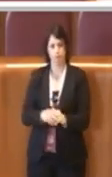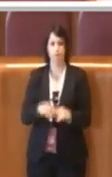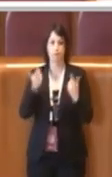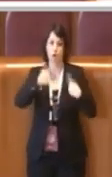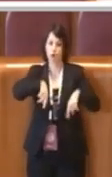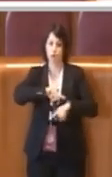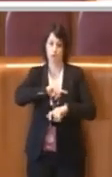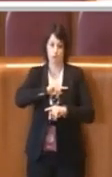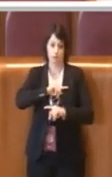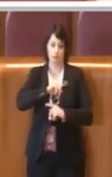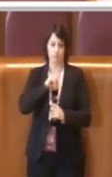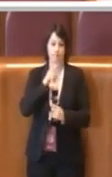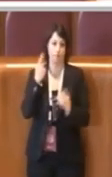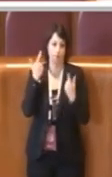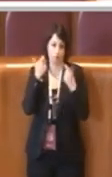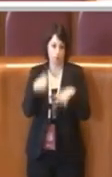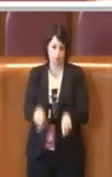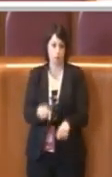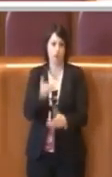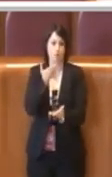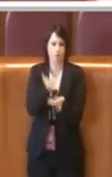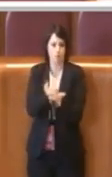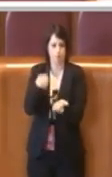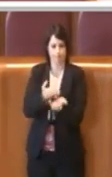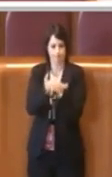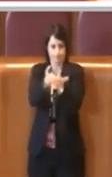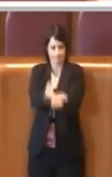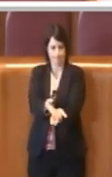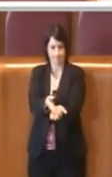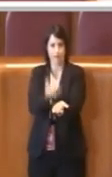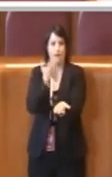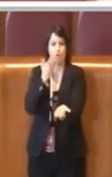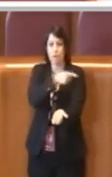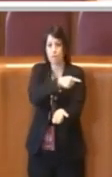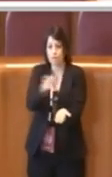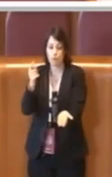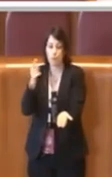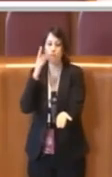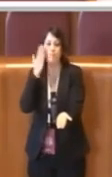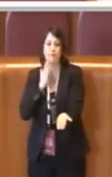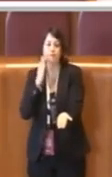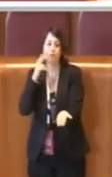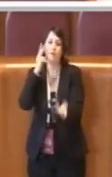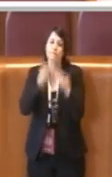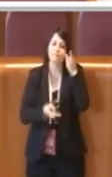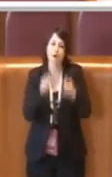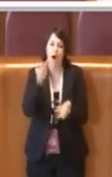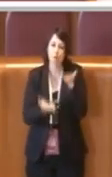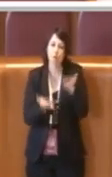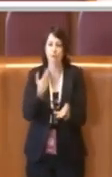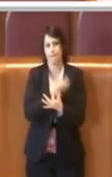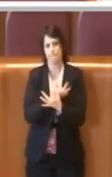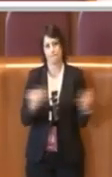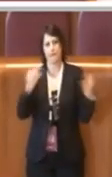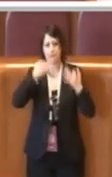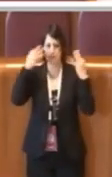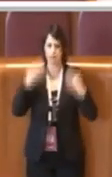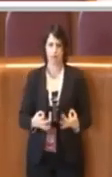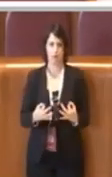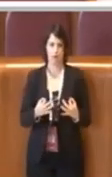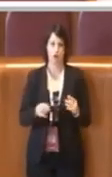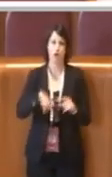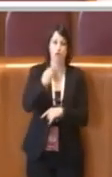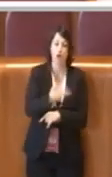chiediamo all'aula di valutarla seriamente per poi procedere alla modifica della delibera in assemblea del tariffario